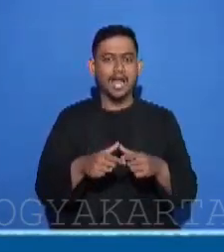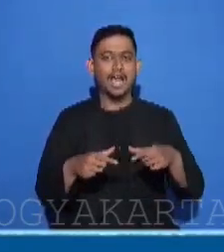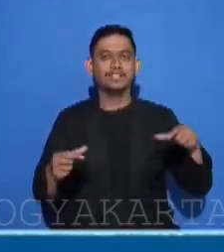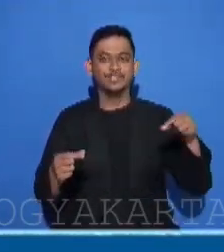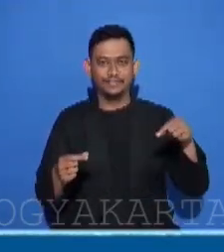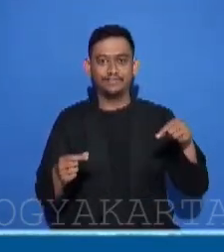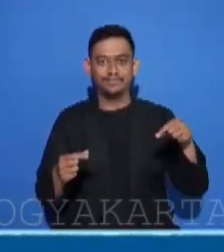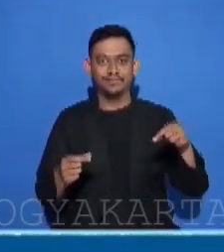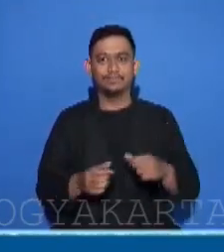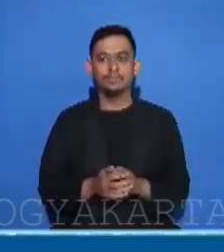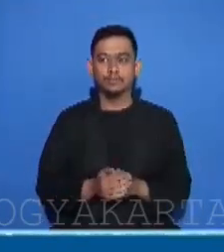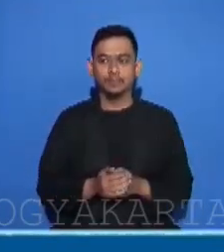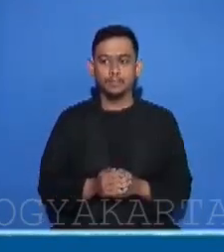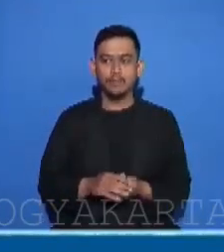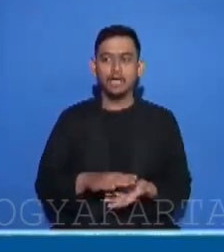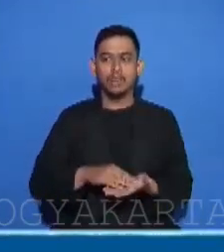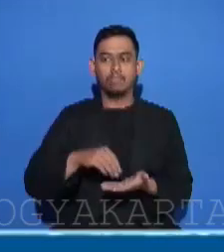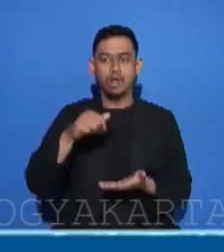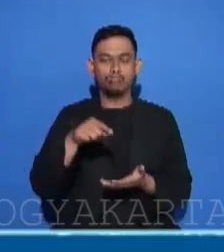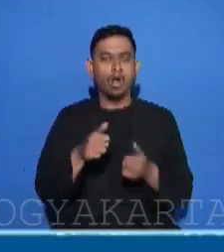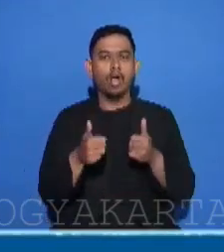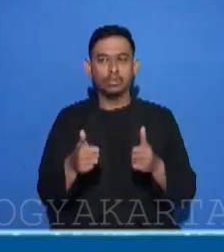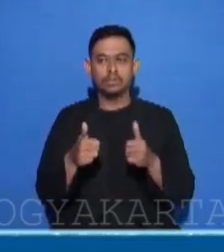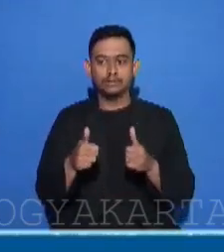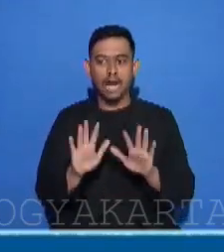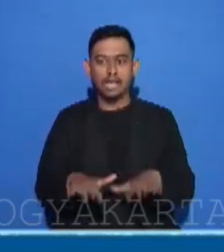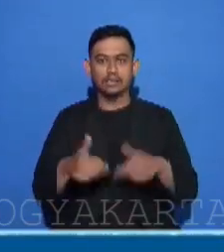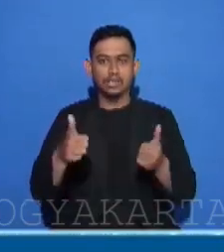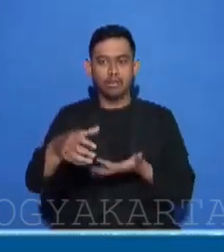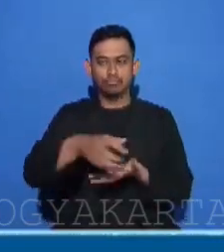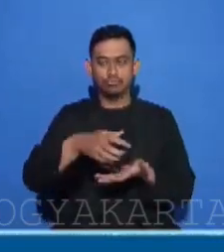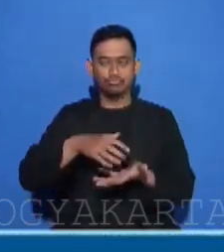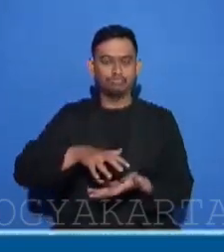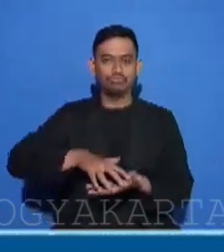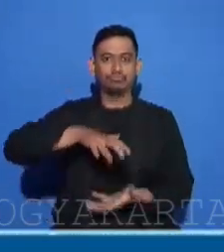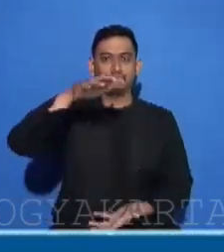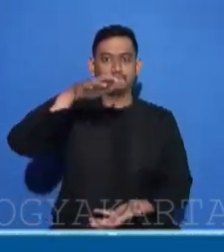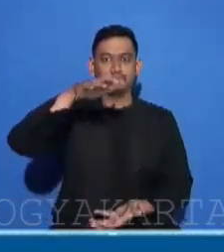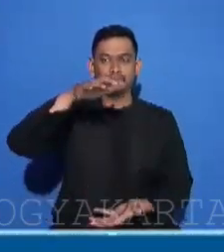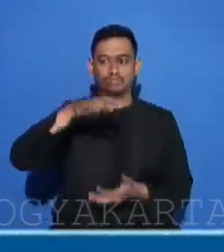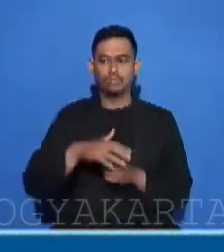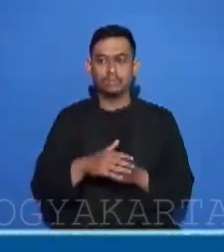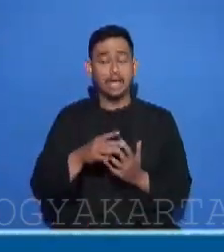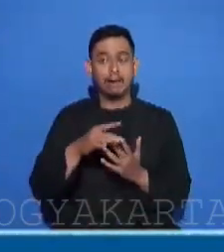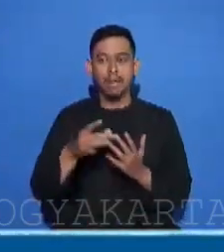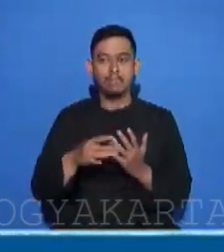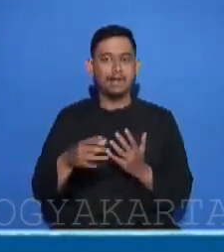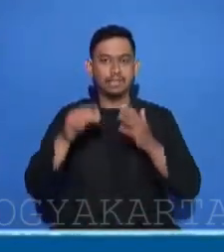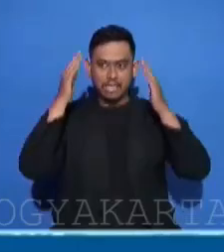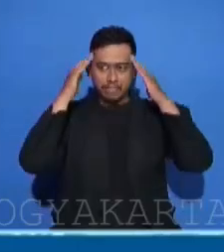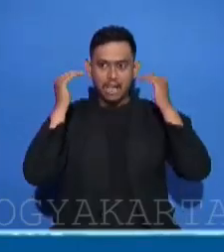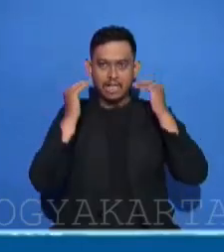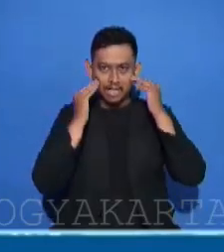Klaten Sitin pun subur langah silakan panen ingkang kata salah satu galeng komoditas tetanen ing Kabupaten Klaten